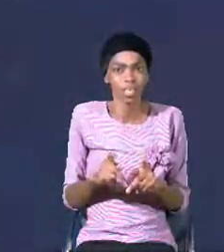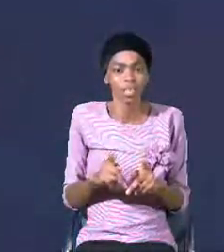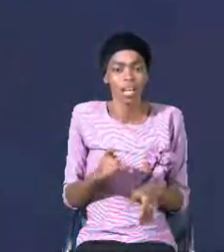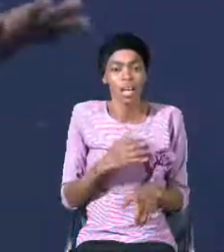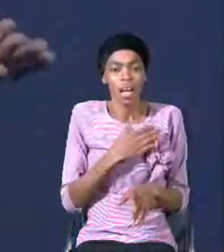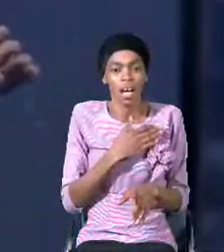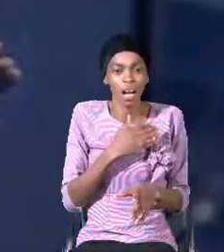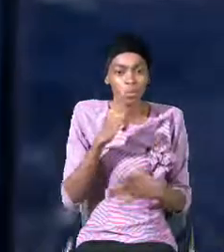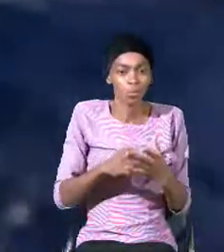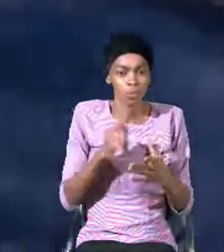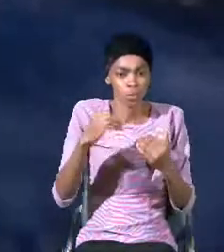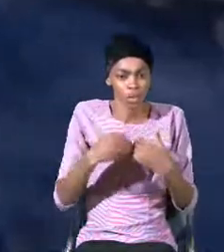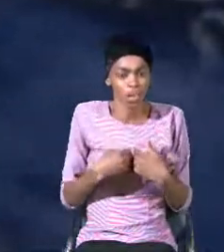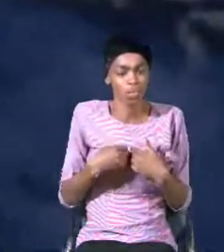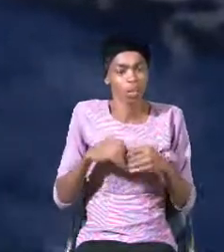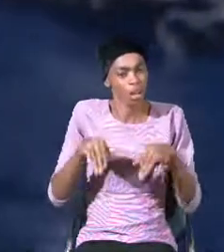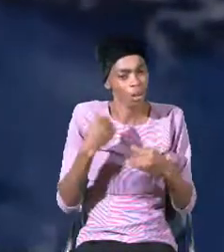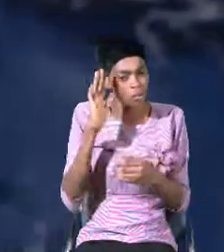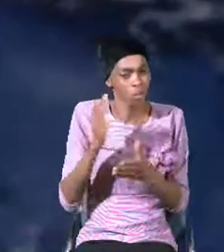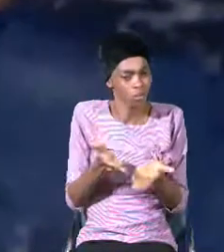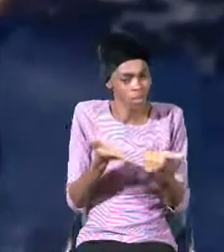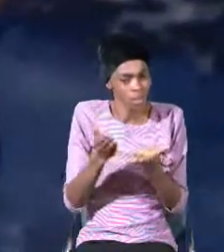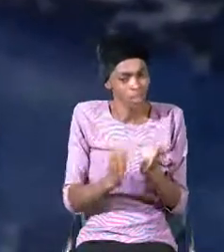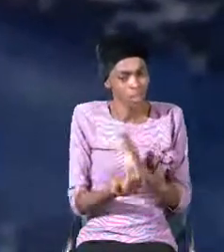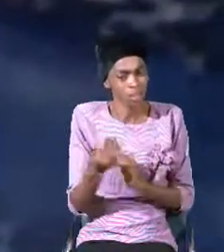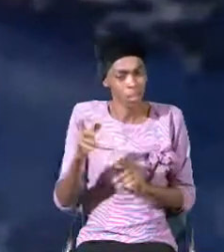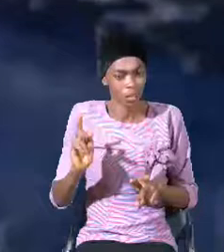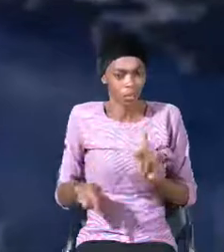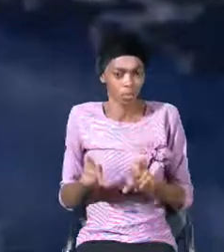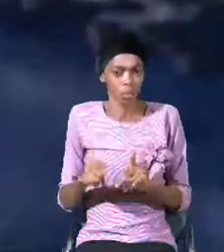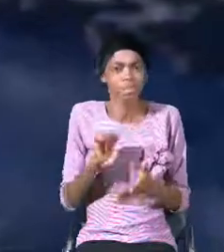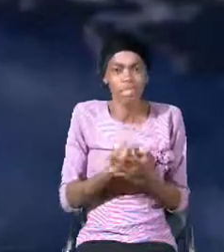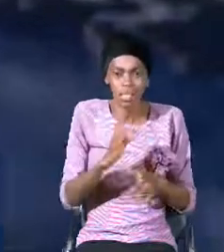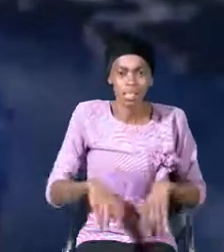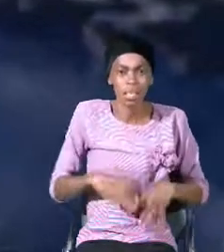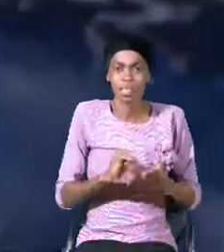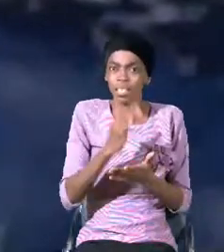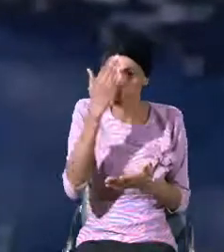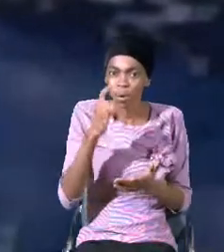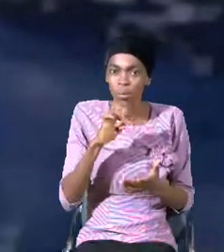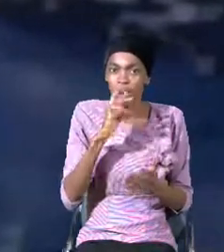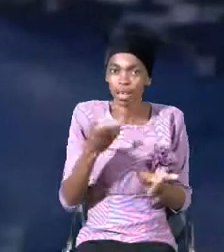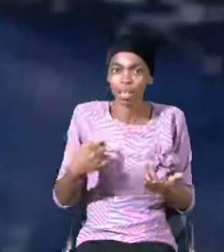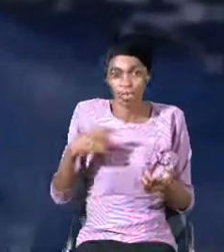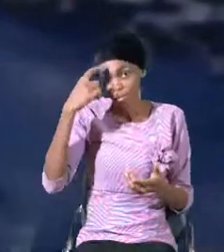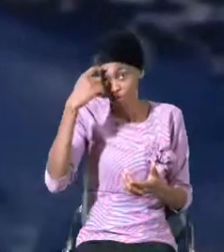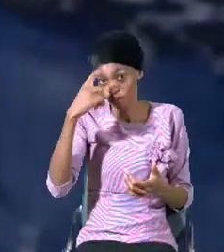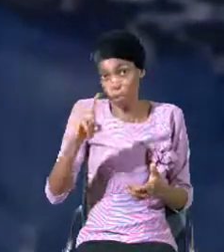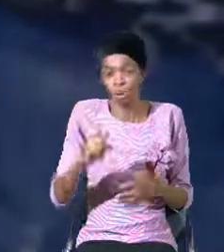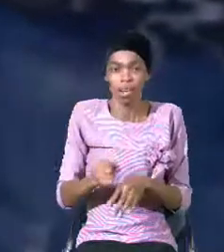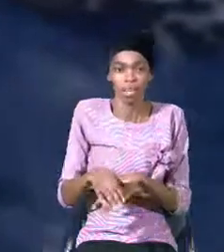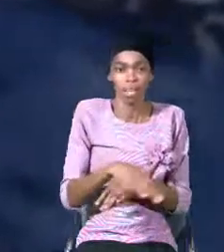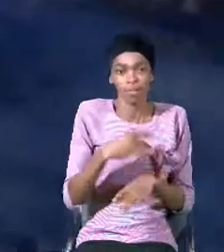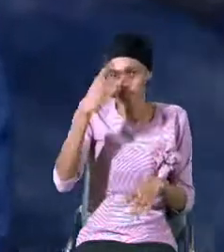vous avez, vous devez servir d'autres. C'est la vie. C'est pourquoi nous sommes là pour l'impact. C'est pour que